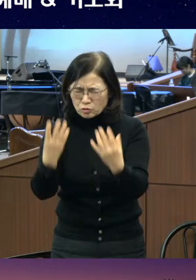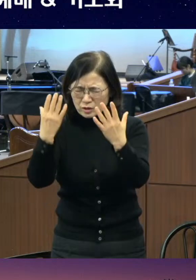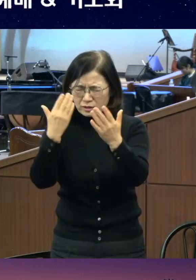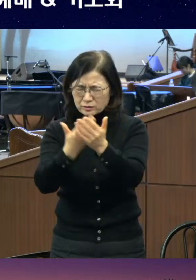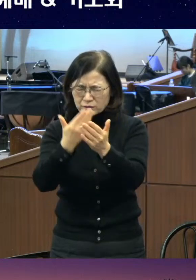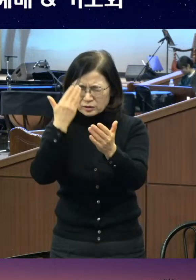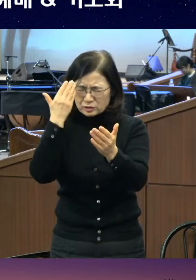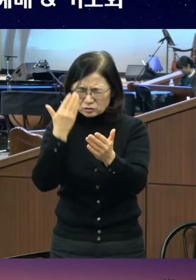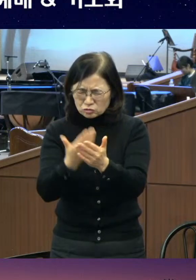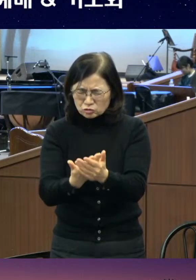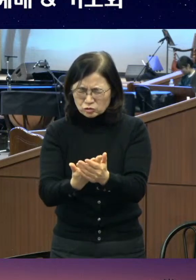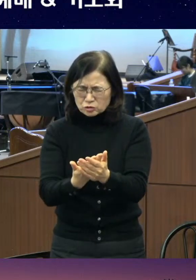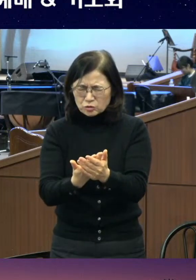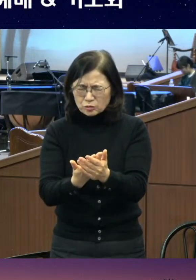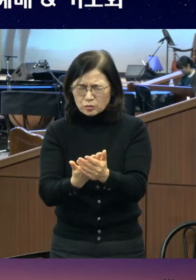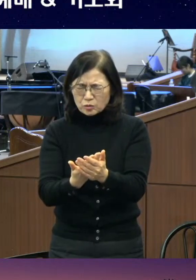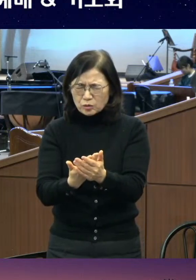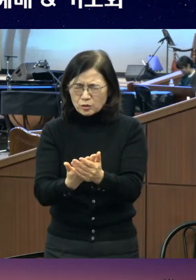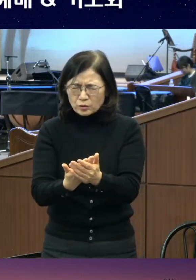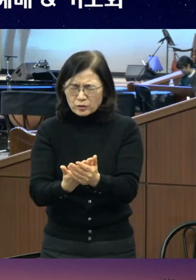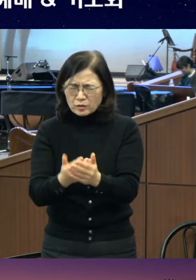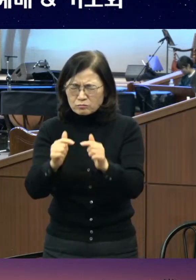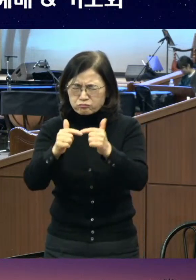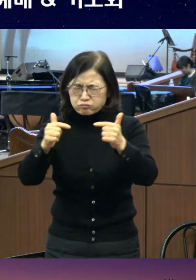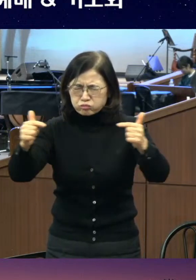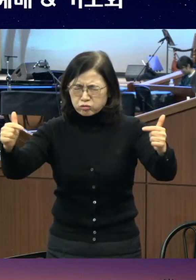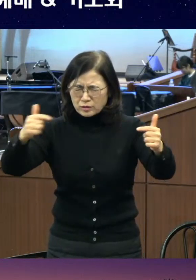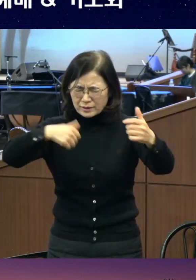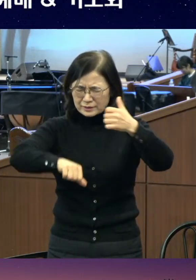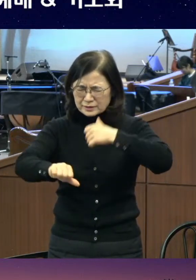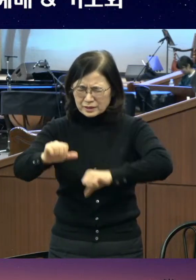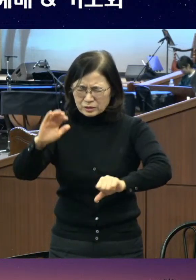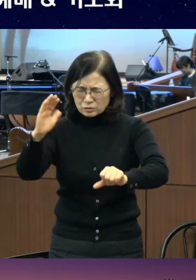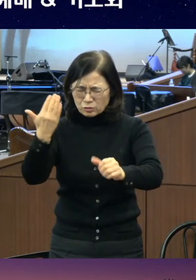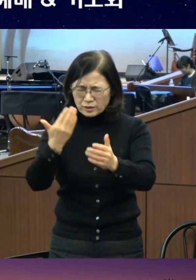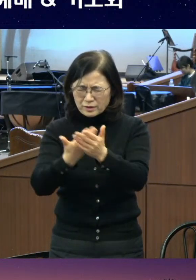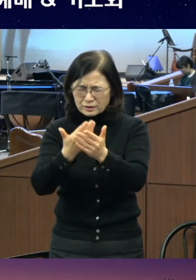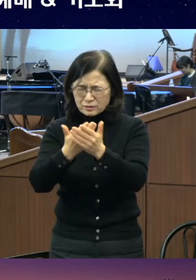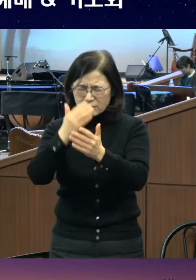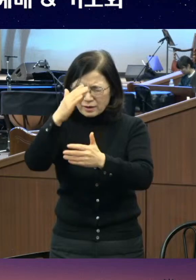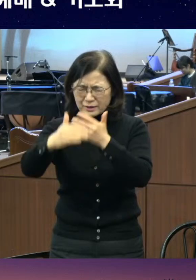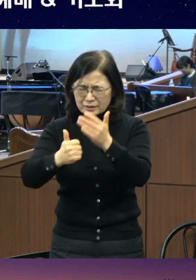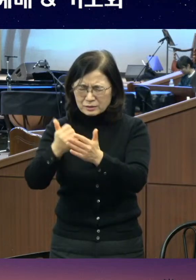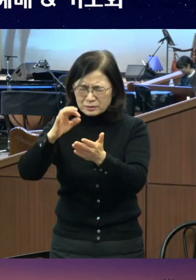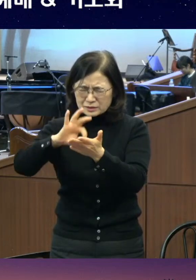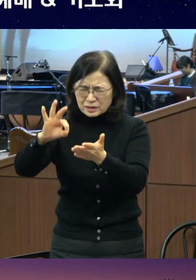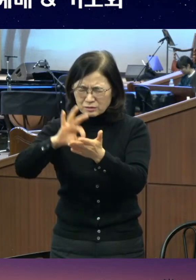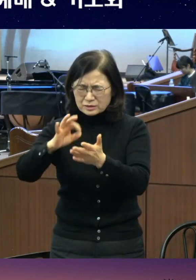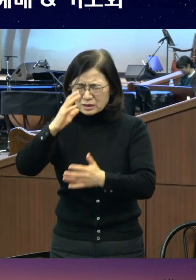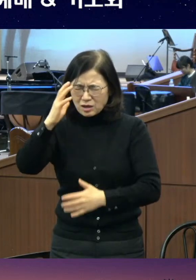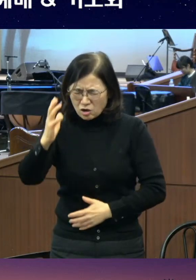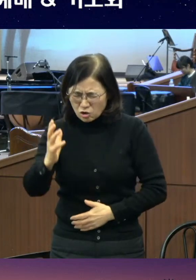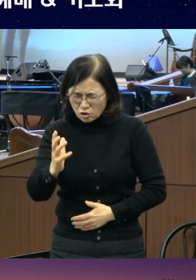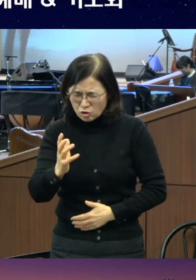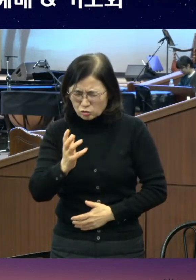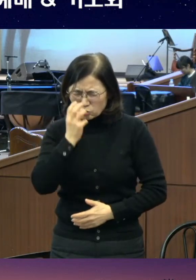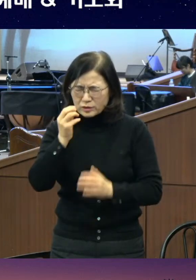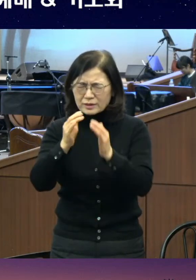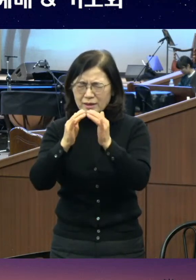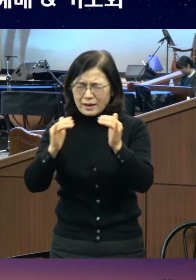하나님 축복하셔서 부흥의 세대가 되게 하여 주시고 하나님이 사용하시는 거룩한 하나님의